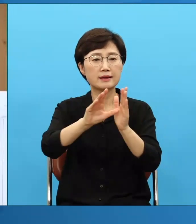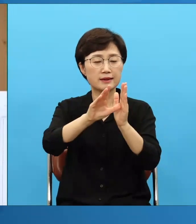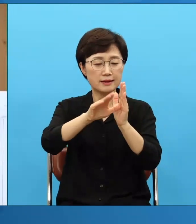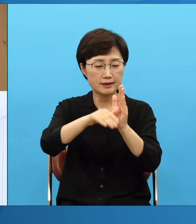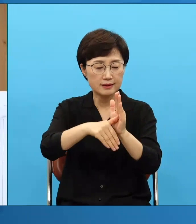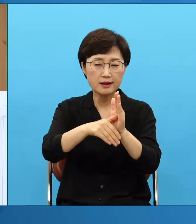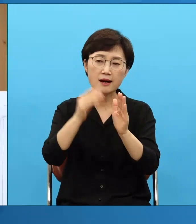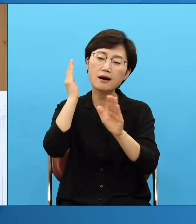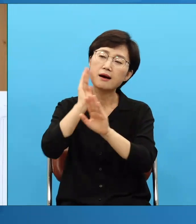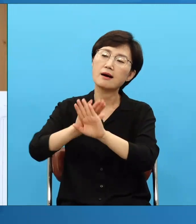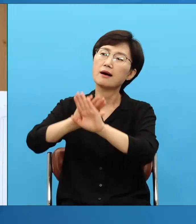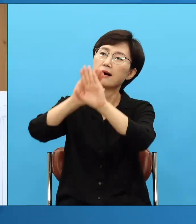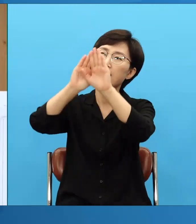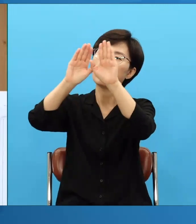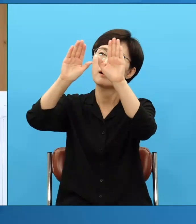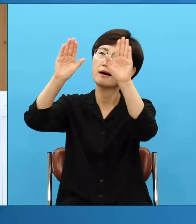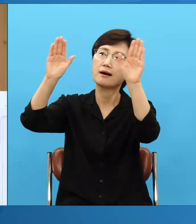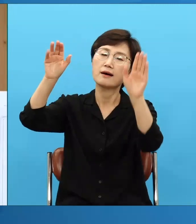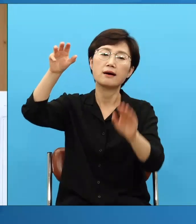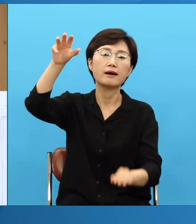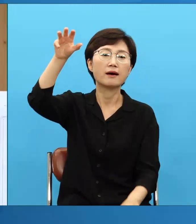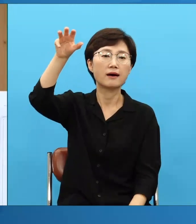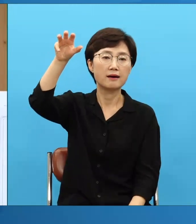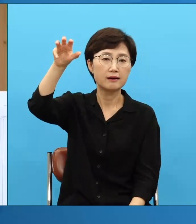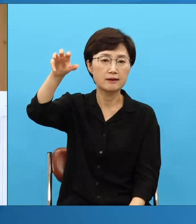이 날의